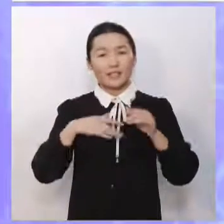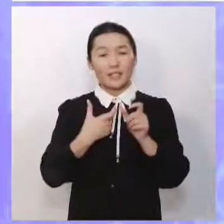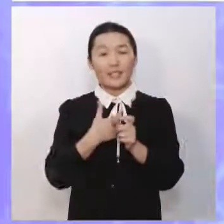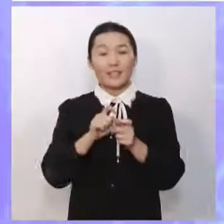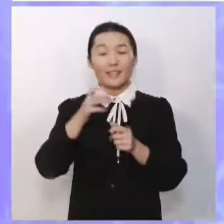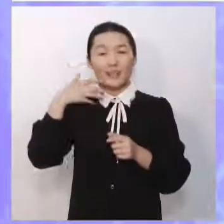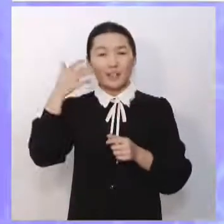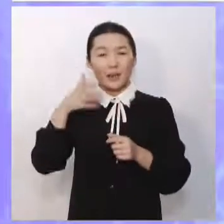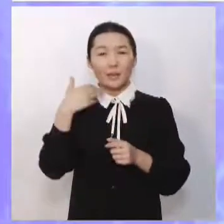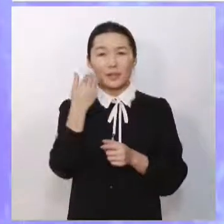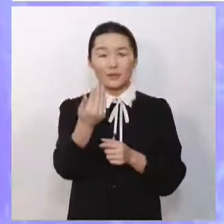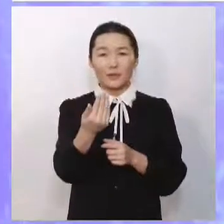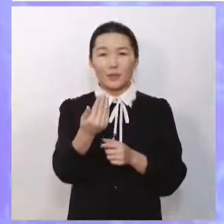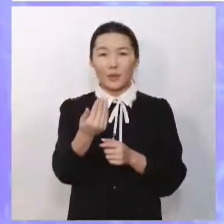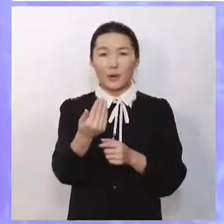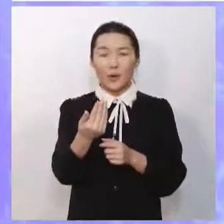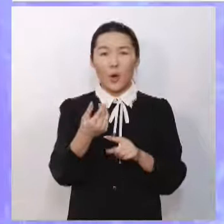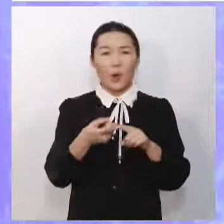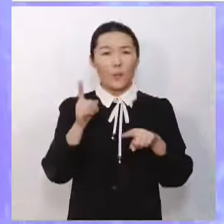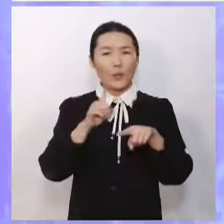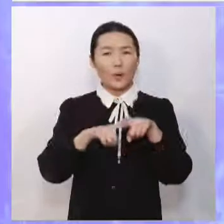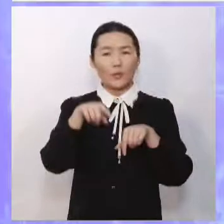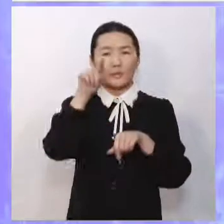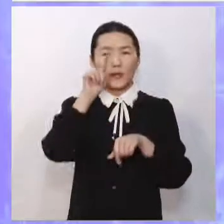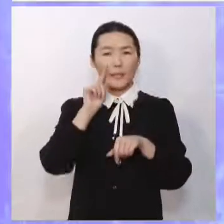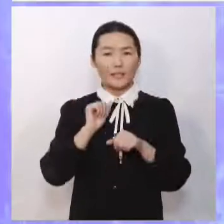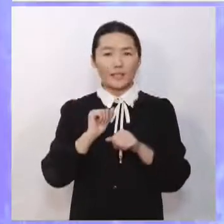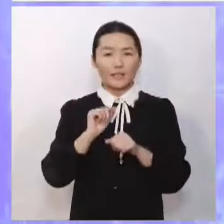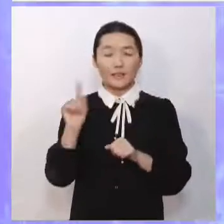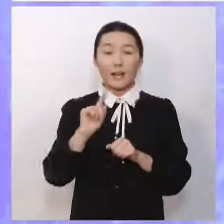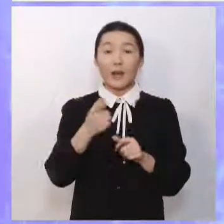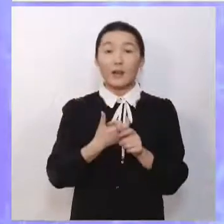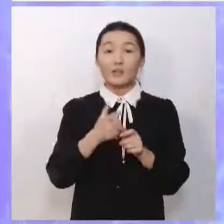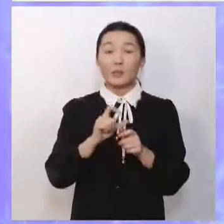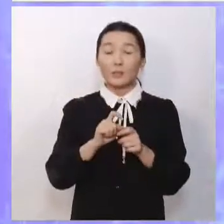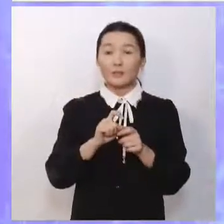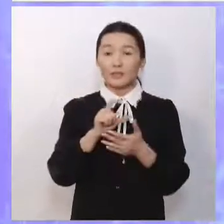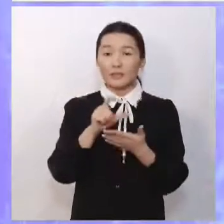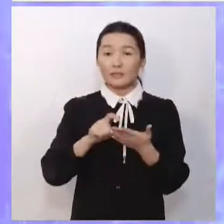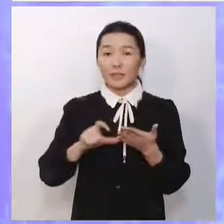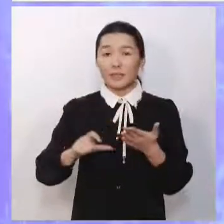твое просто объедение. Так о чем это стихотворение?